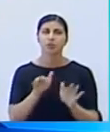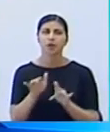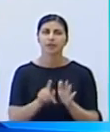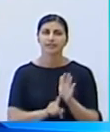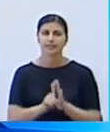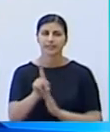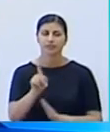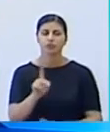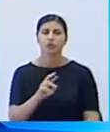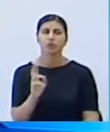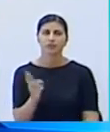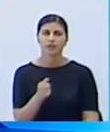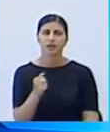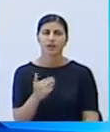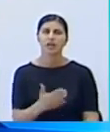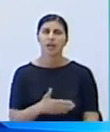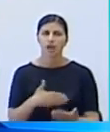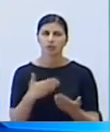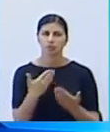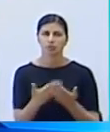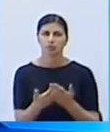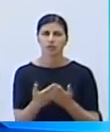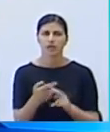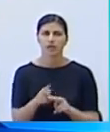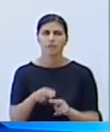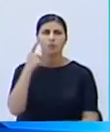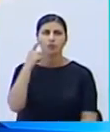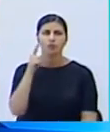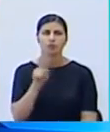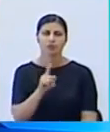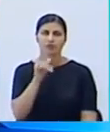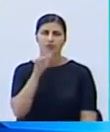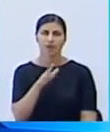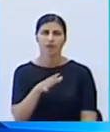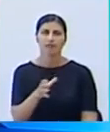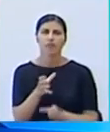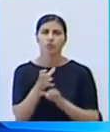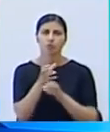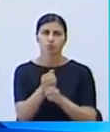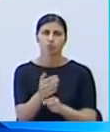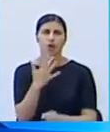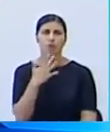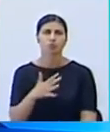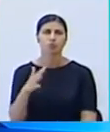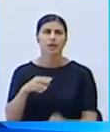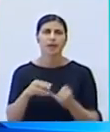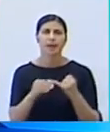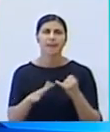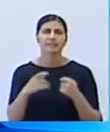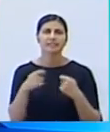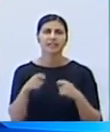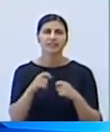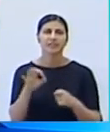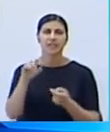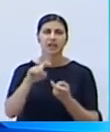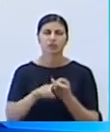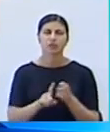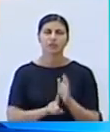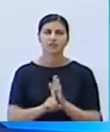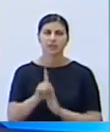და გააქტიურდა იმ მოტივით, რომ მორატორიუმი ამოიწურა უცხოელებზე მიწის გაყიდვასთან დაკავშირებით,